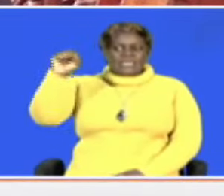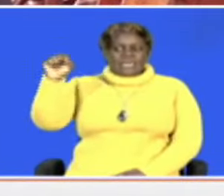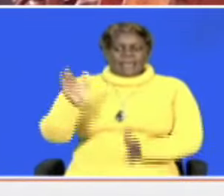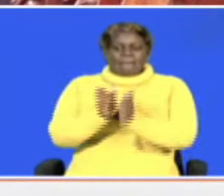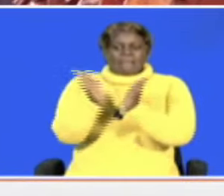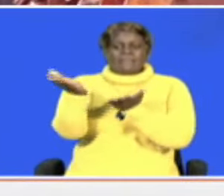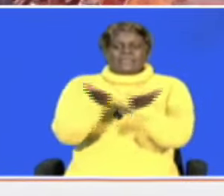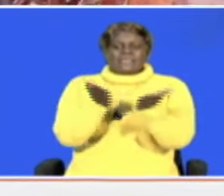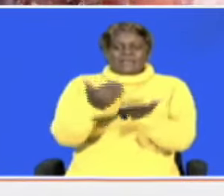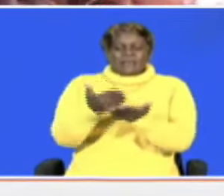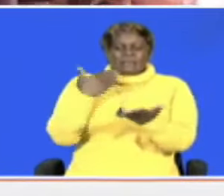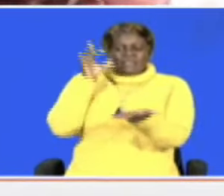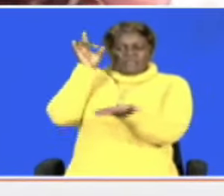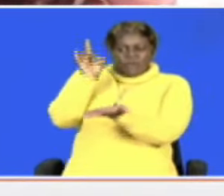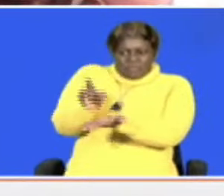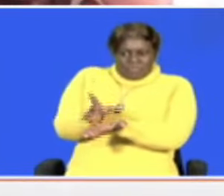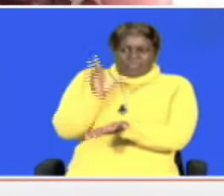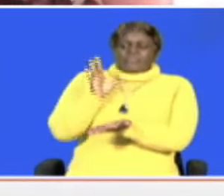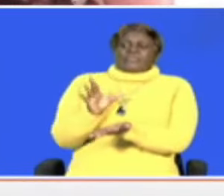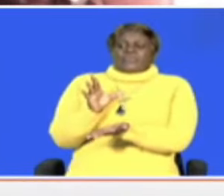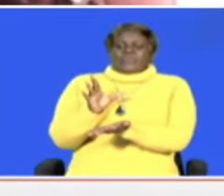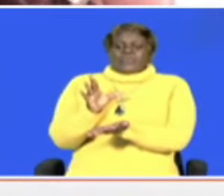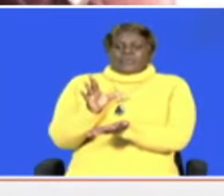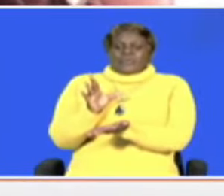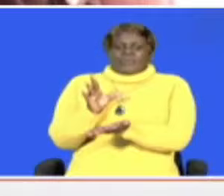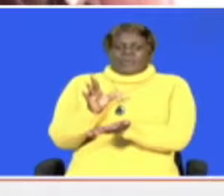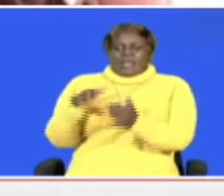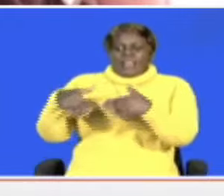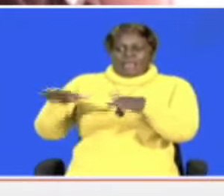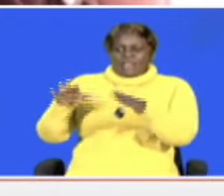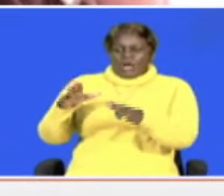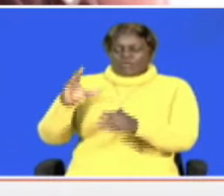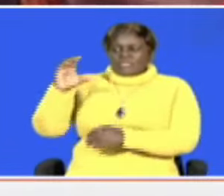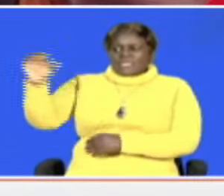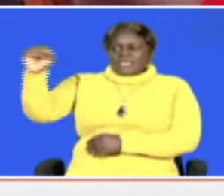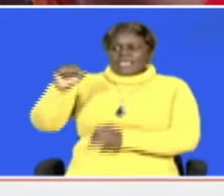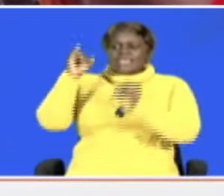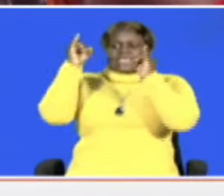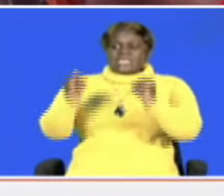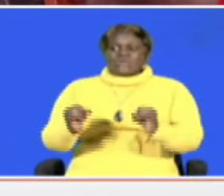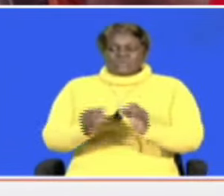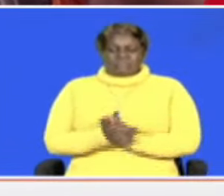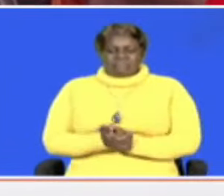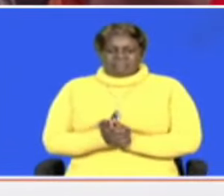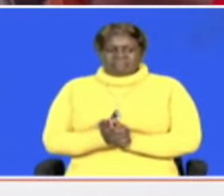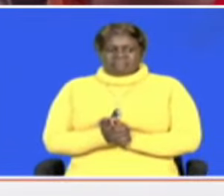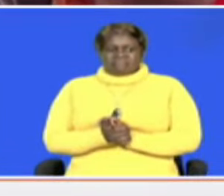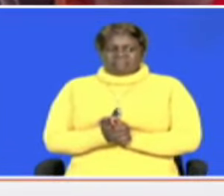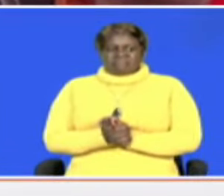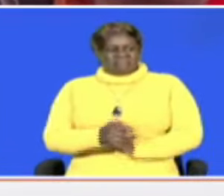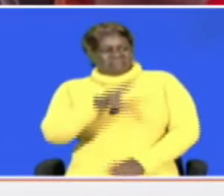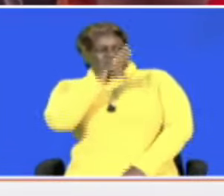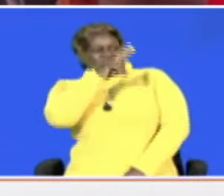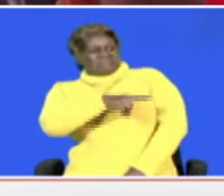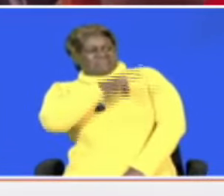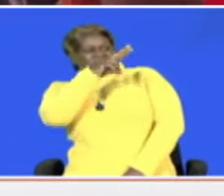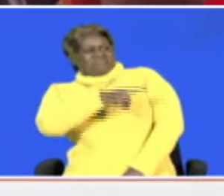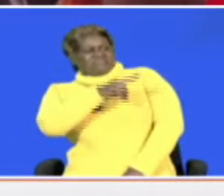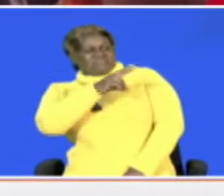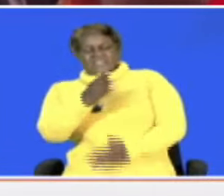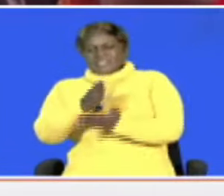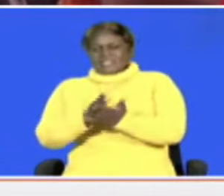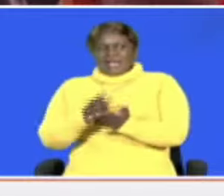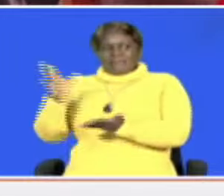utumishi wa umma kabla ya kupigwa kalamu na kuacha nje katika orodha ya mawaziri wateule, ameonekana kuadhiaki baadhi